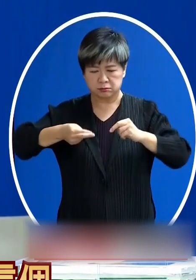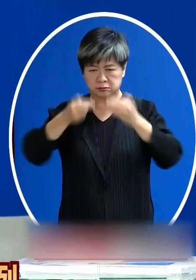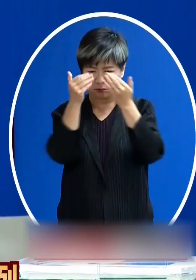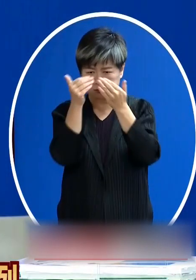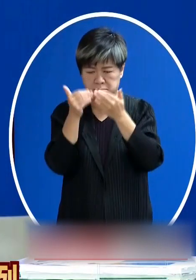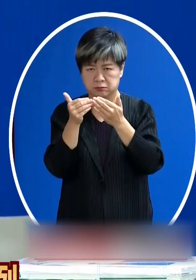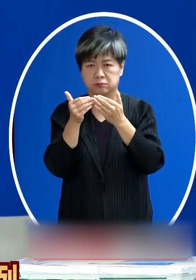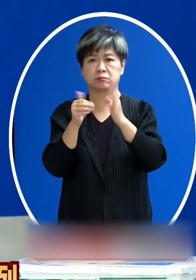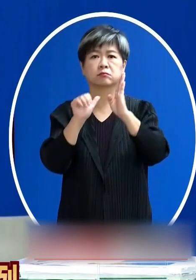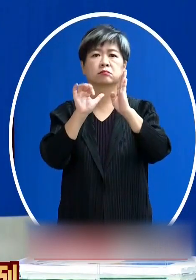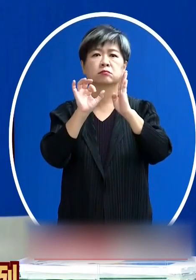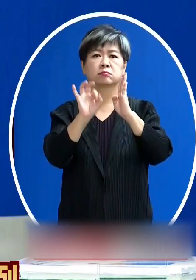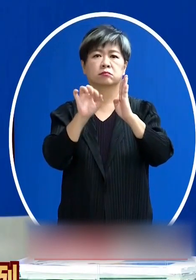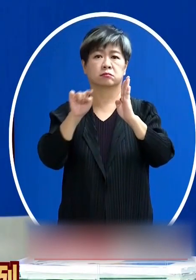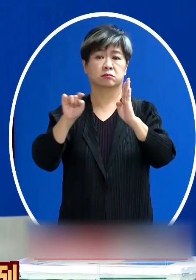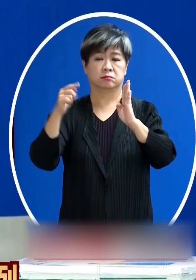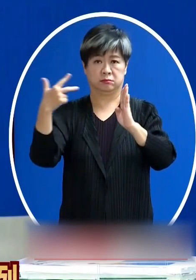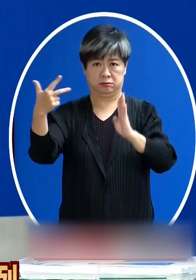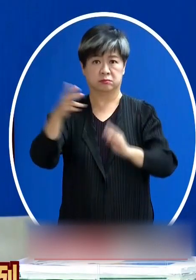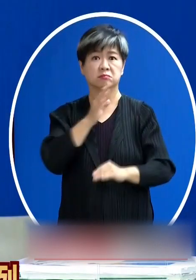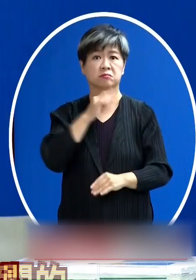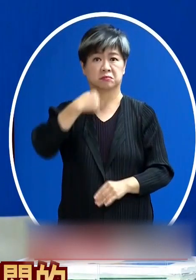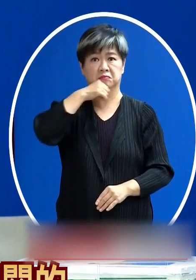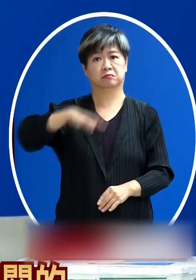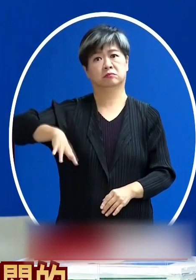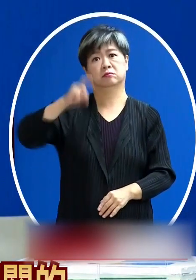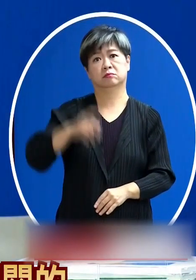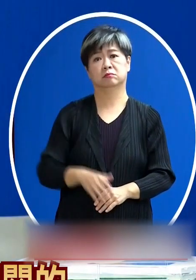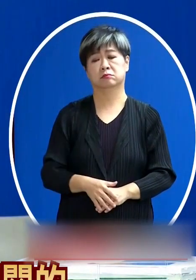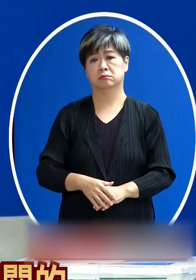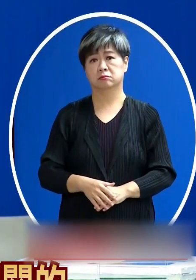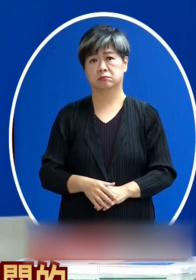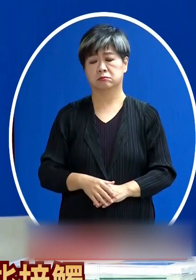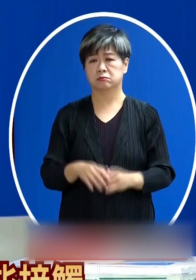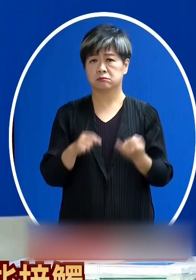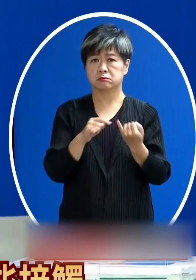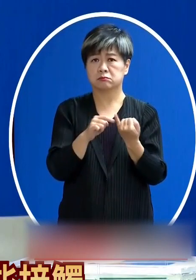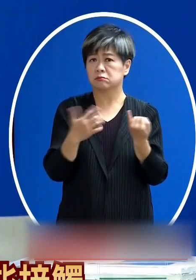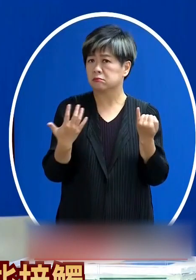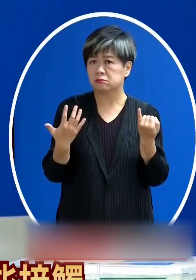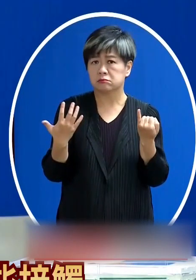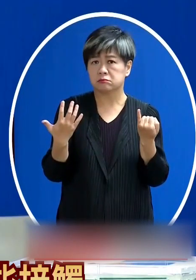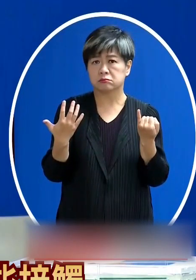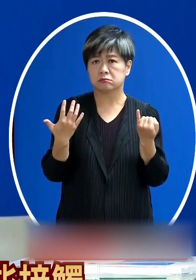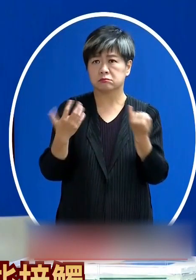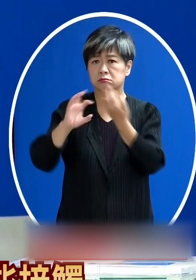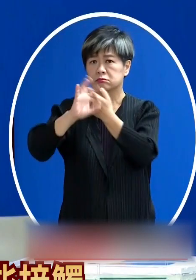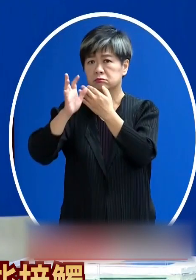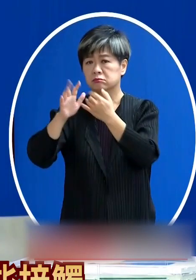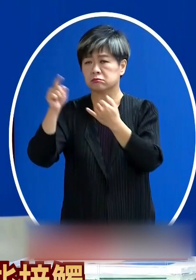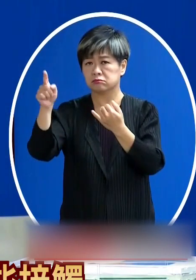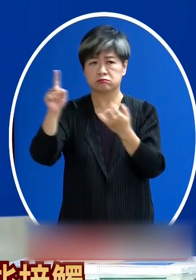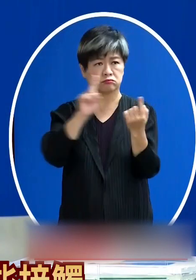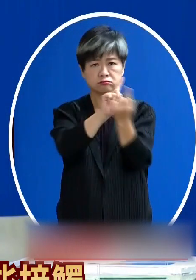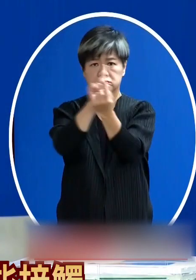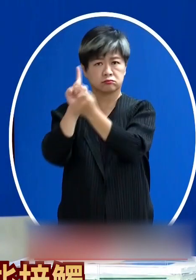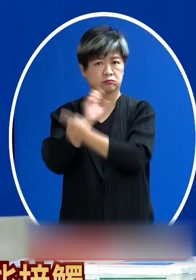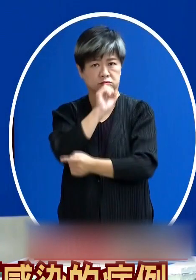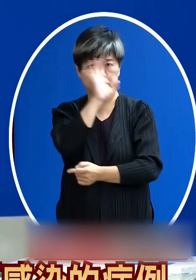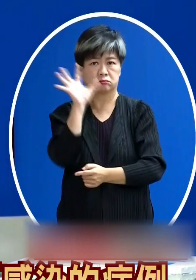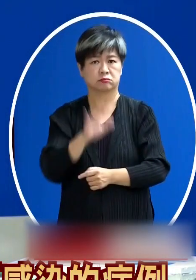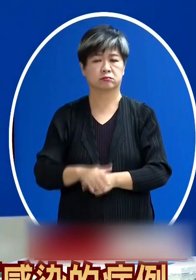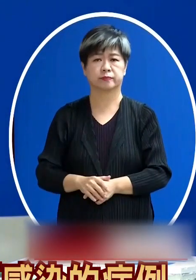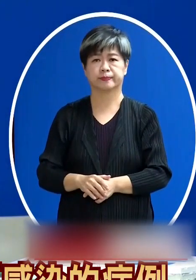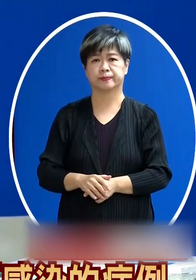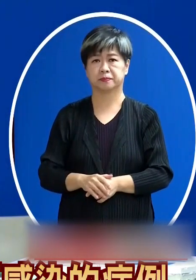个 BF.7 的本土首例，因为也没有一些相关的国外来台人士的一些接触，